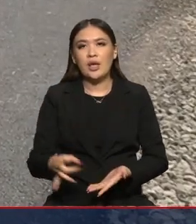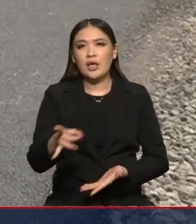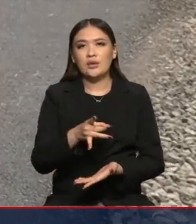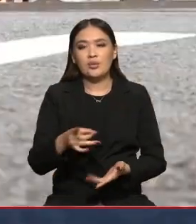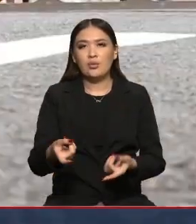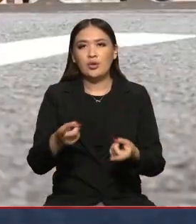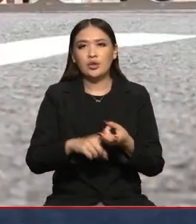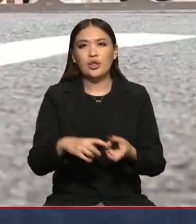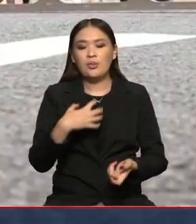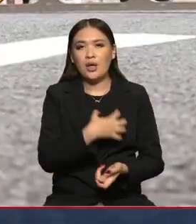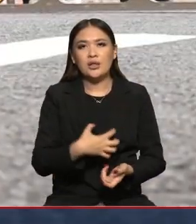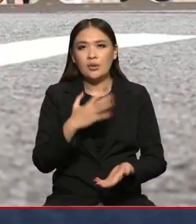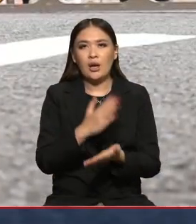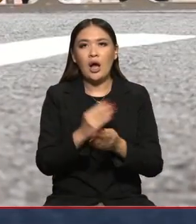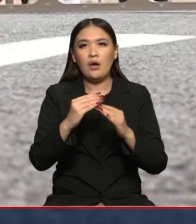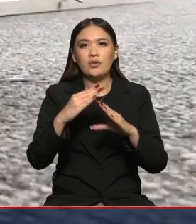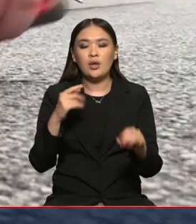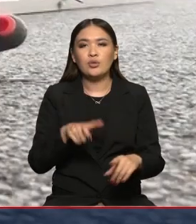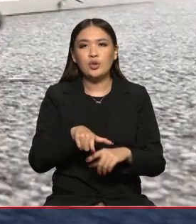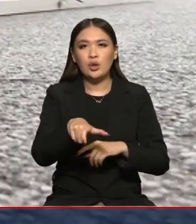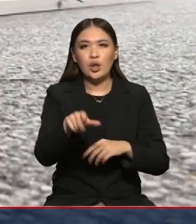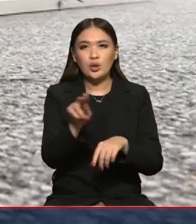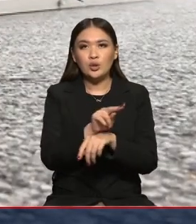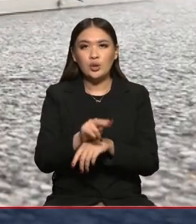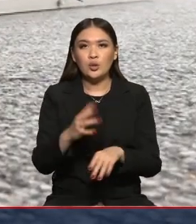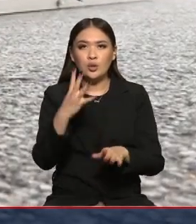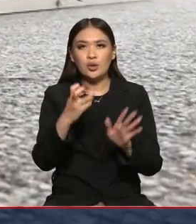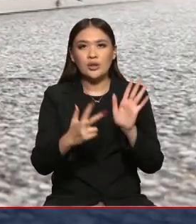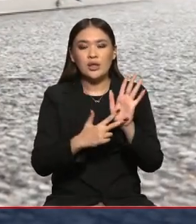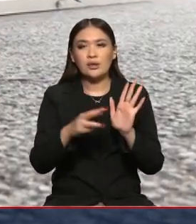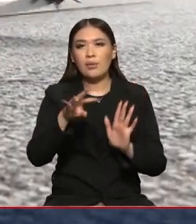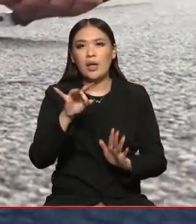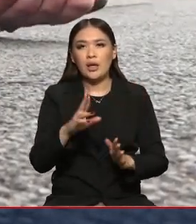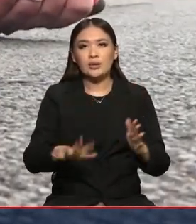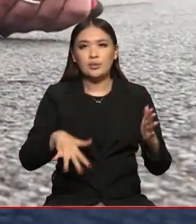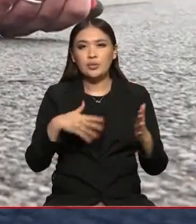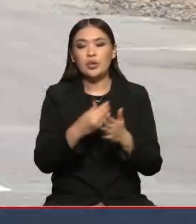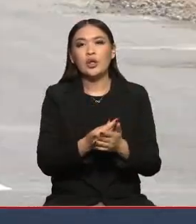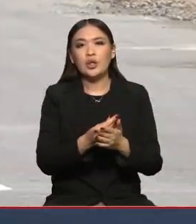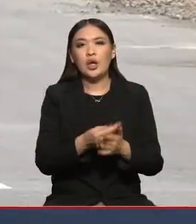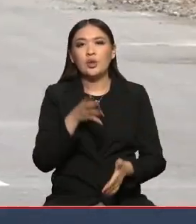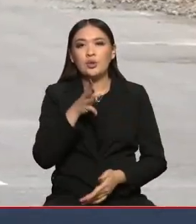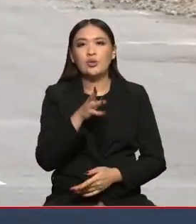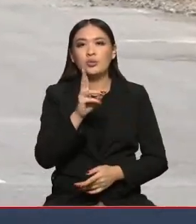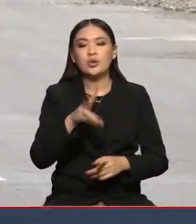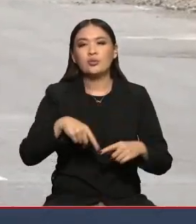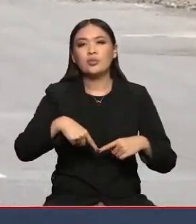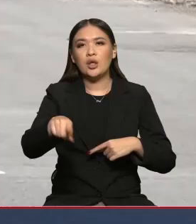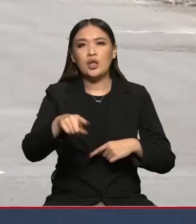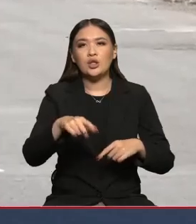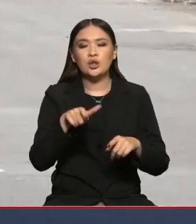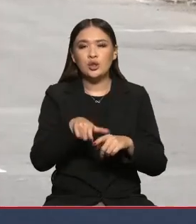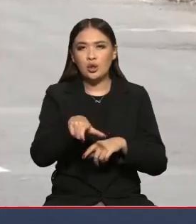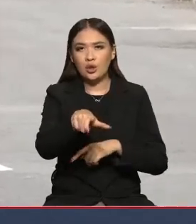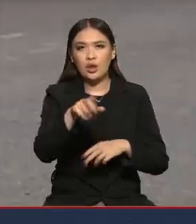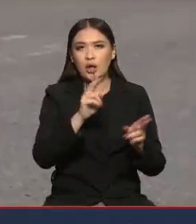бойынша жергілікті маңызы бар автомобиль жолдарын жөндеуге 408 миллиард теңге бөлінген. Нәтижесінде 4000 шақырымнан астам жол қалыпқа